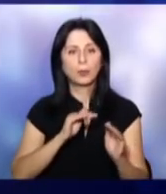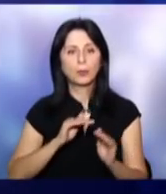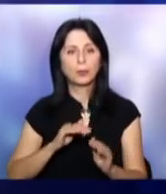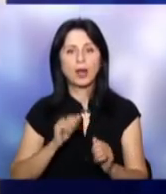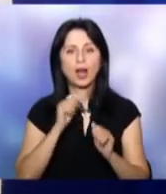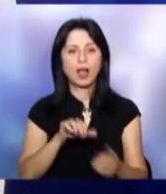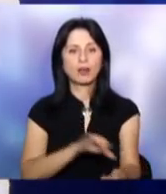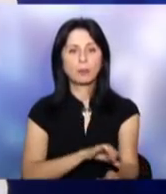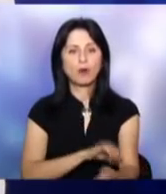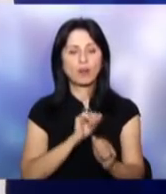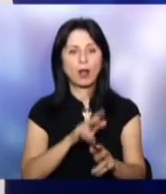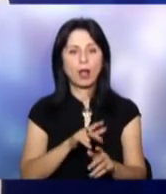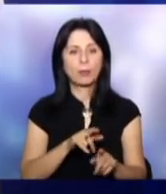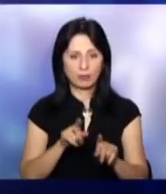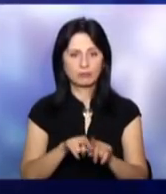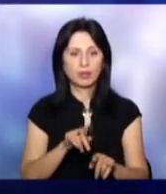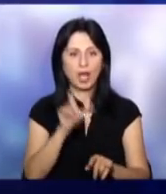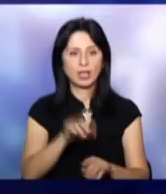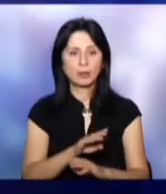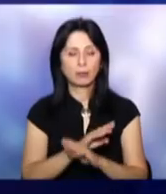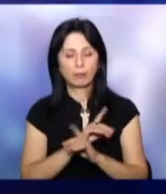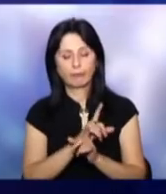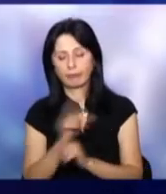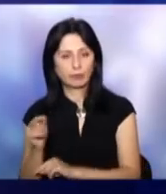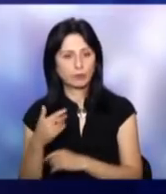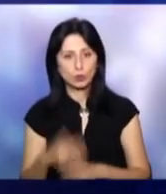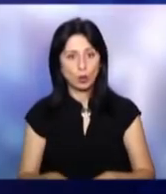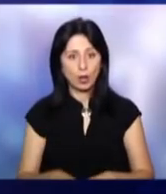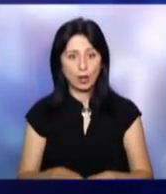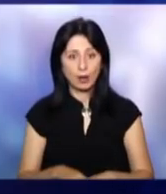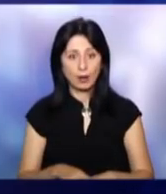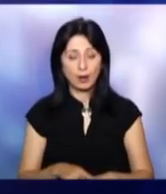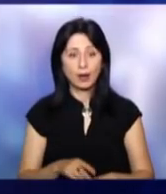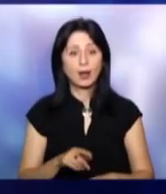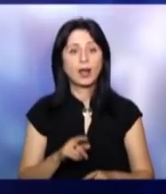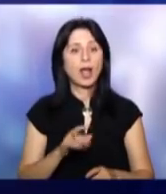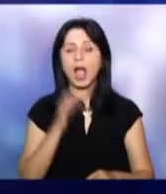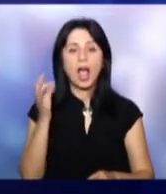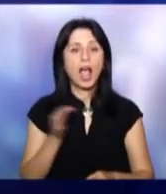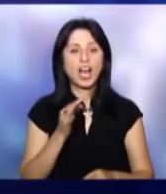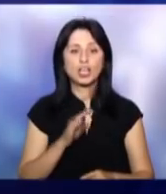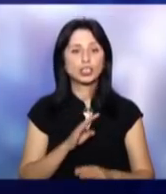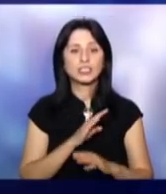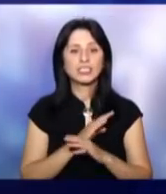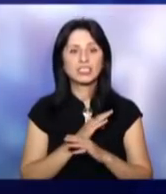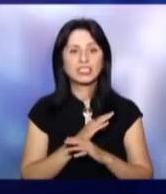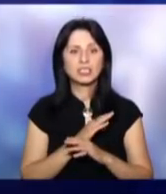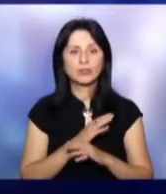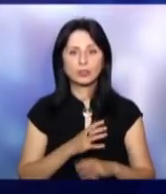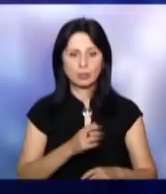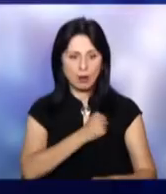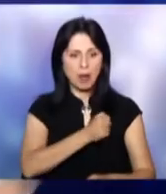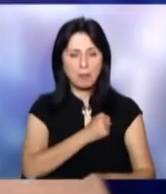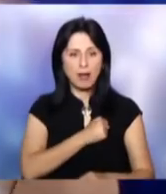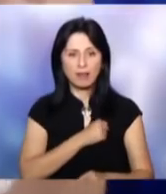ნარკოზი თუ გაგიკეთებიათ, მაშინ ეტაპობრივად იძინებ მშვენივრად. ასე რომ არასდროს სიკვდილს არ ახლავს გულის